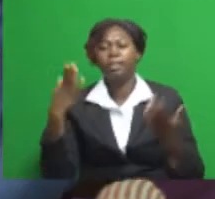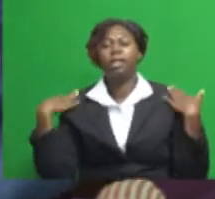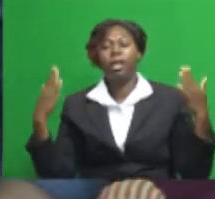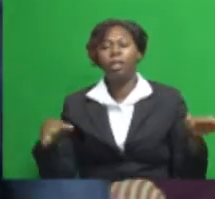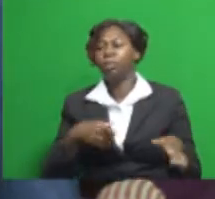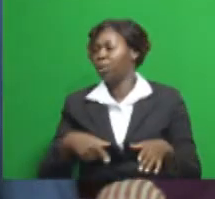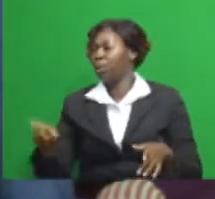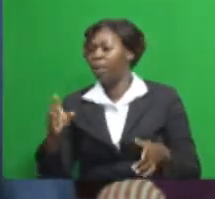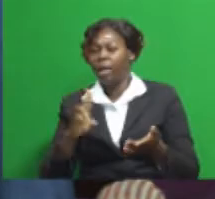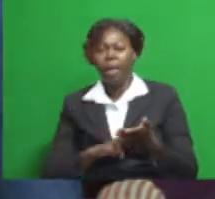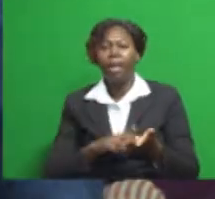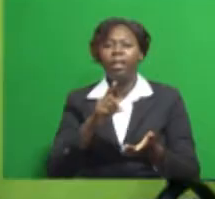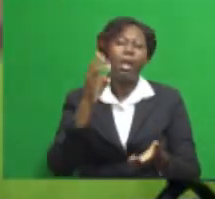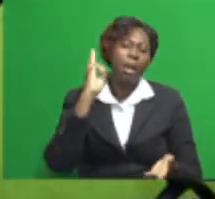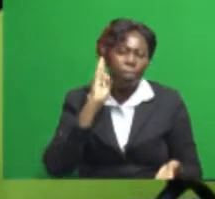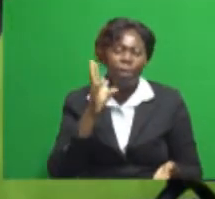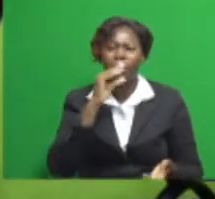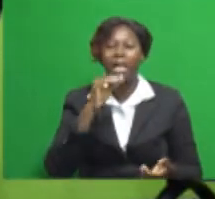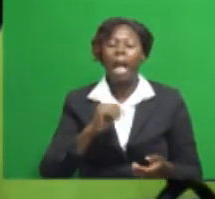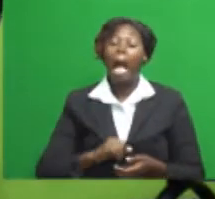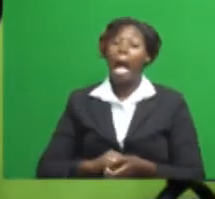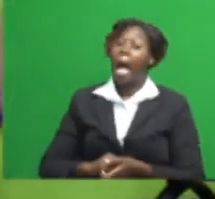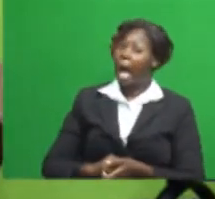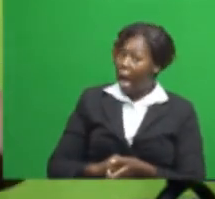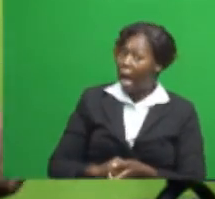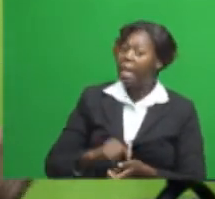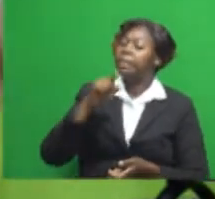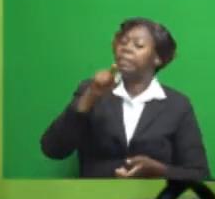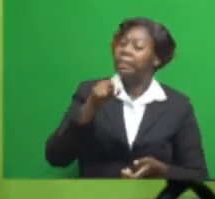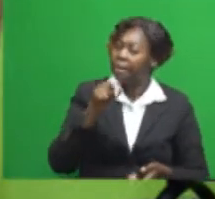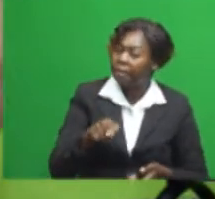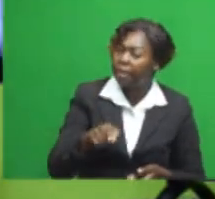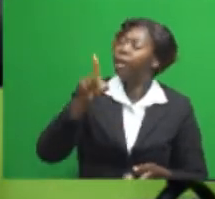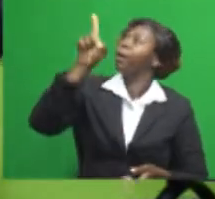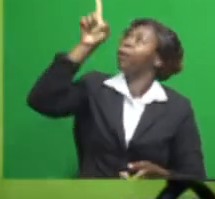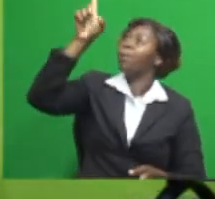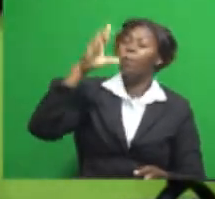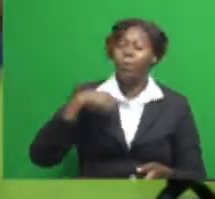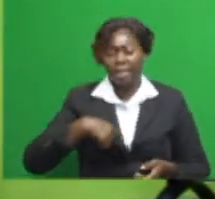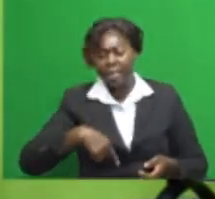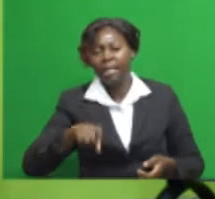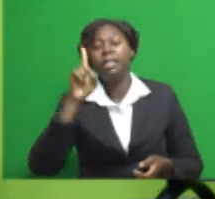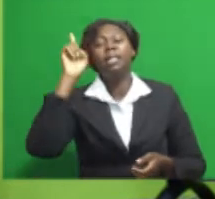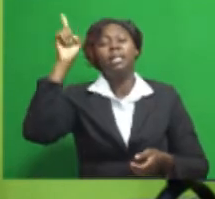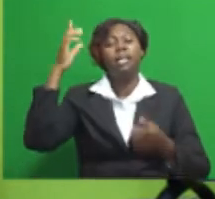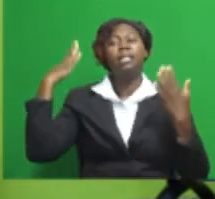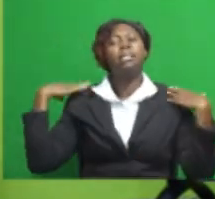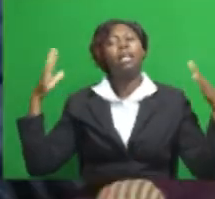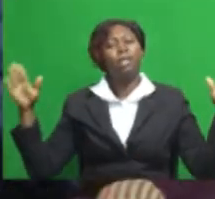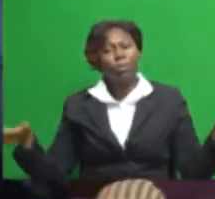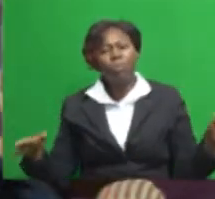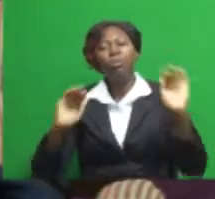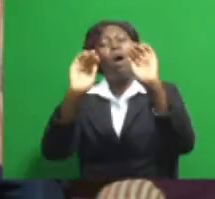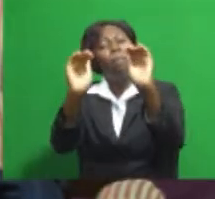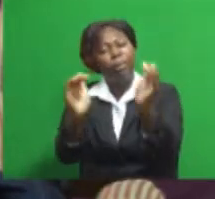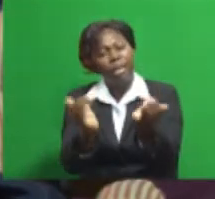yaa ndazoziva. Mwari atuma mutumwa wake kudifita zvanga zvida kuitwa naHerod. Saka vanhuudza kuti